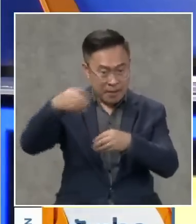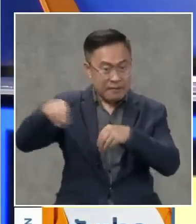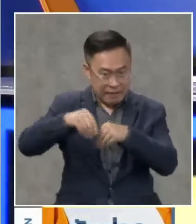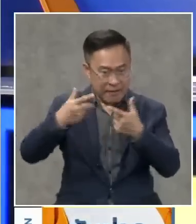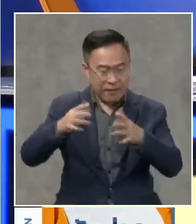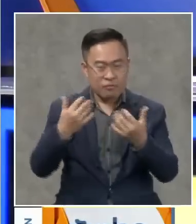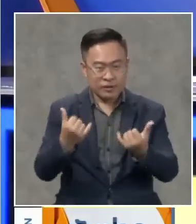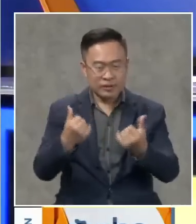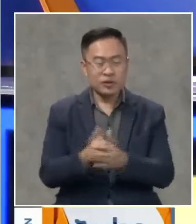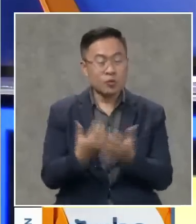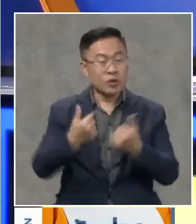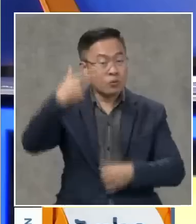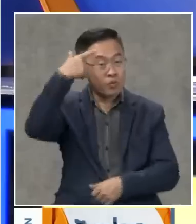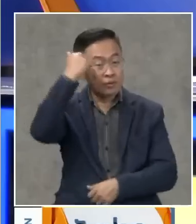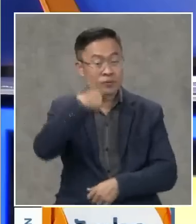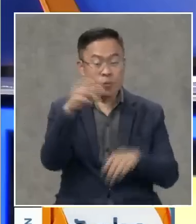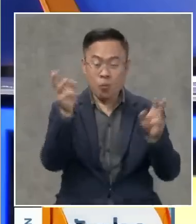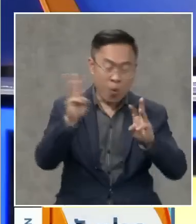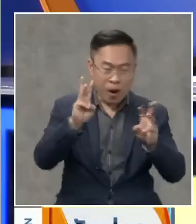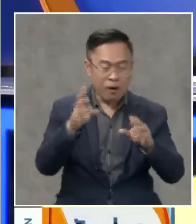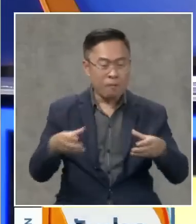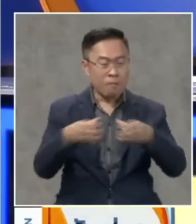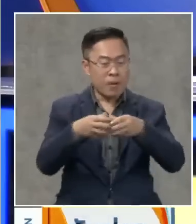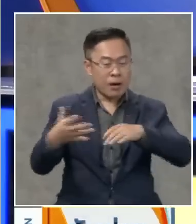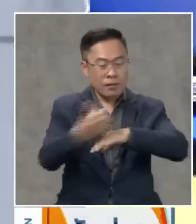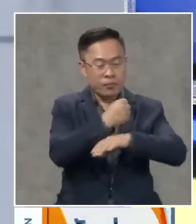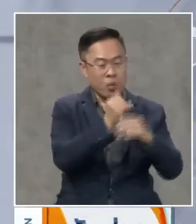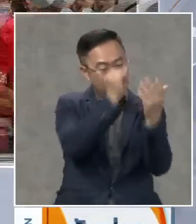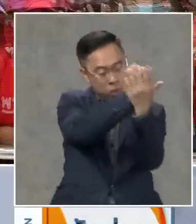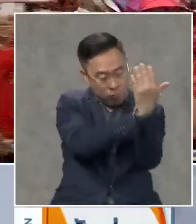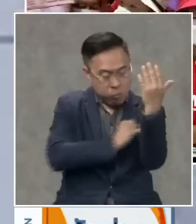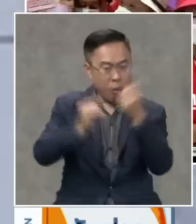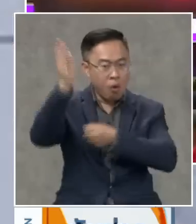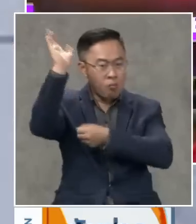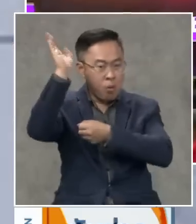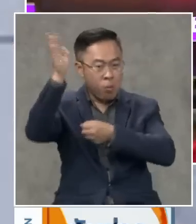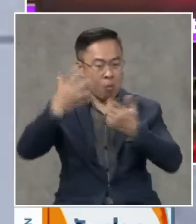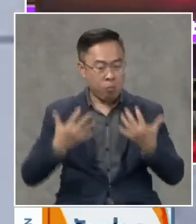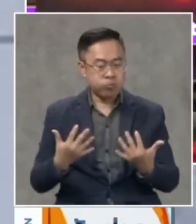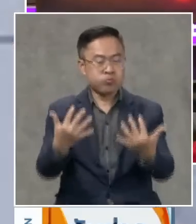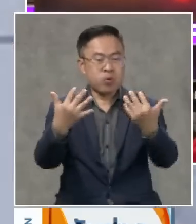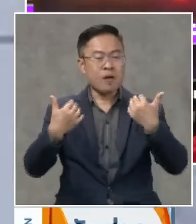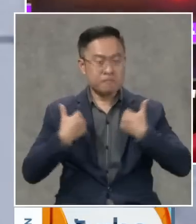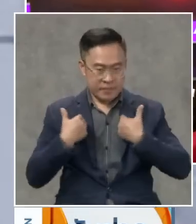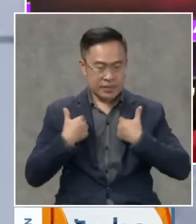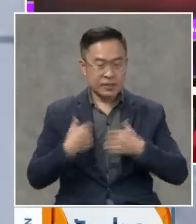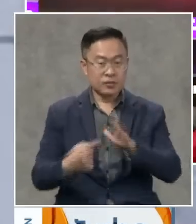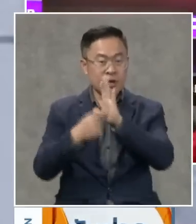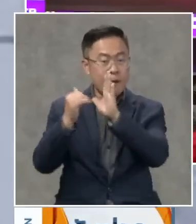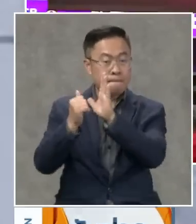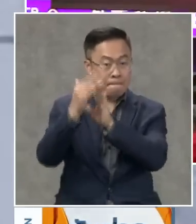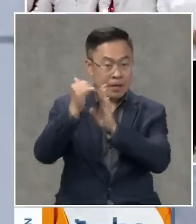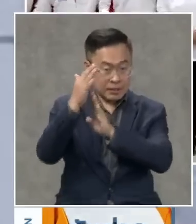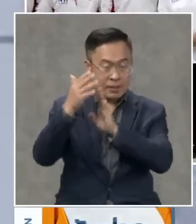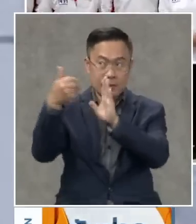ดาห์โดยเฉพาะวันนี้โอ้โหคึกคักหลายพื้นที่นะคะไปปราศรัยใหญ่ของเหล่าบรรดาพรรคการเมืองค่ะวันนี้มีทั้งภาคเหนือ ม ีทั้ง